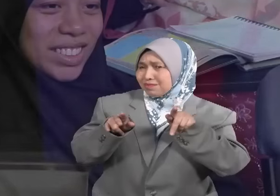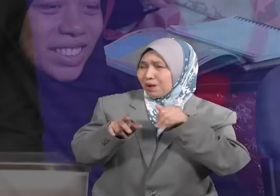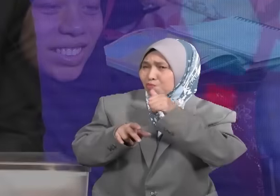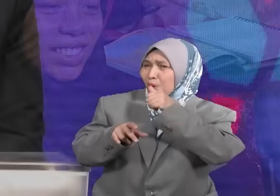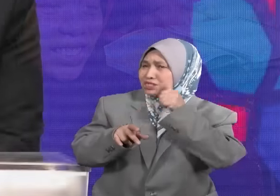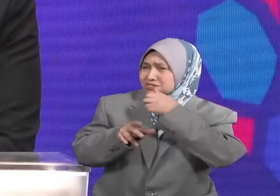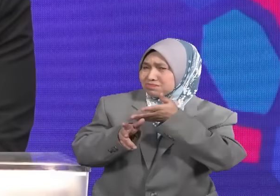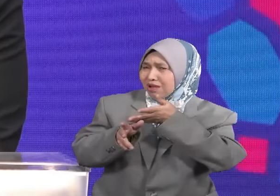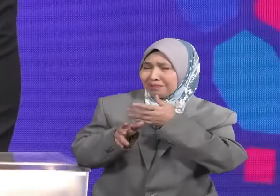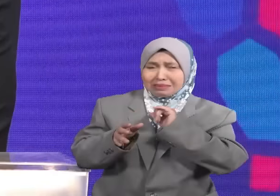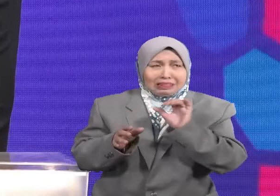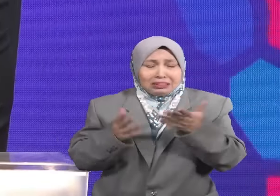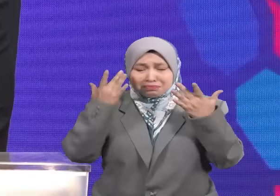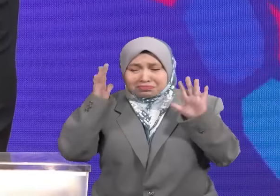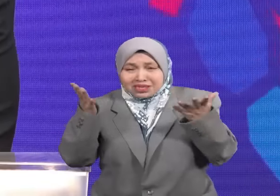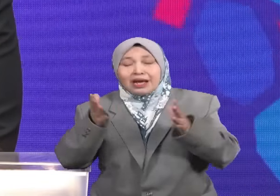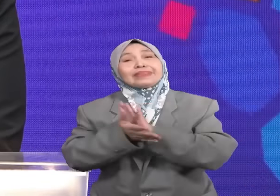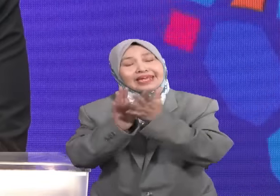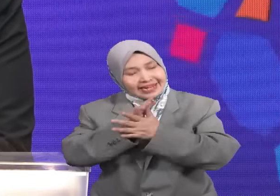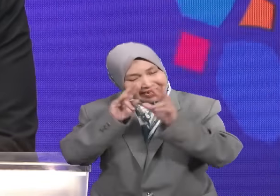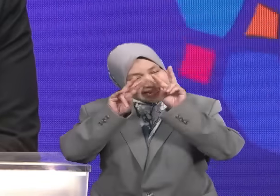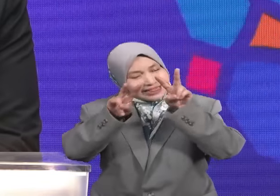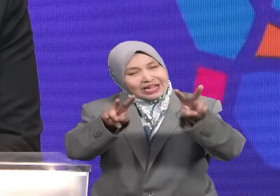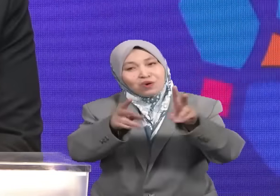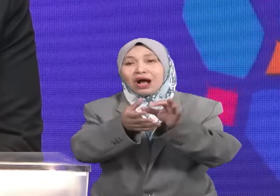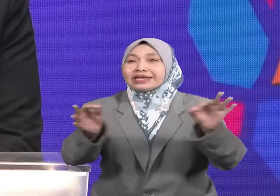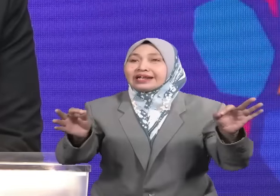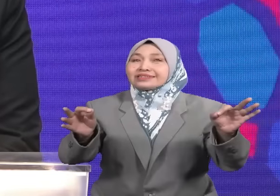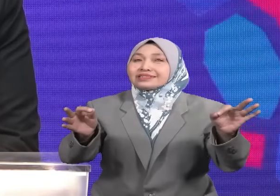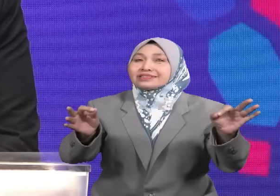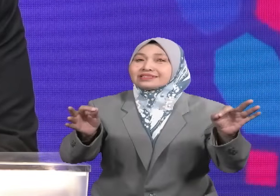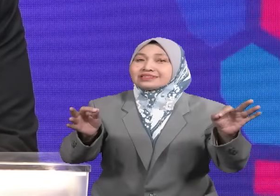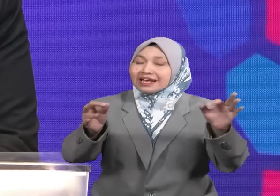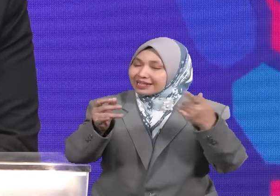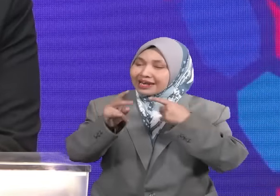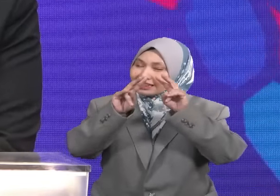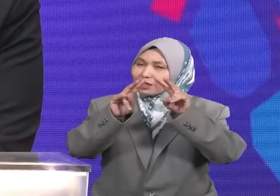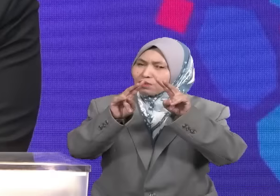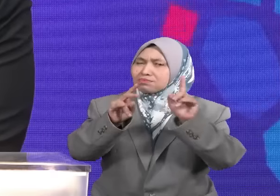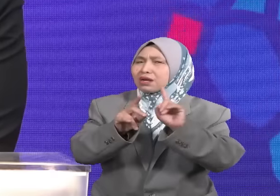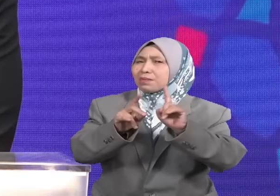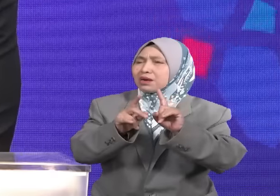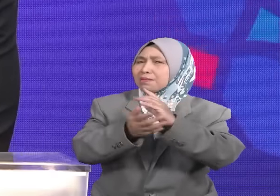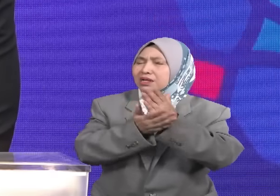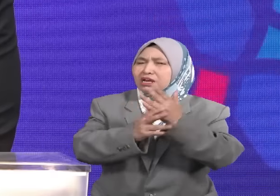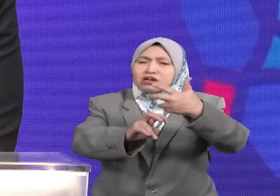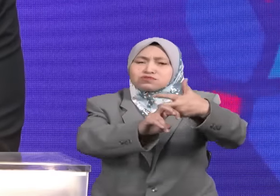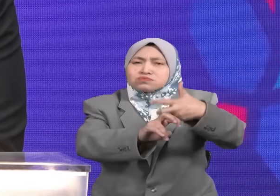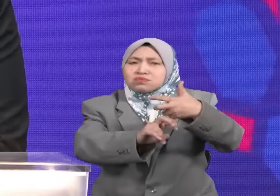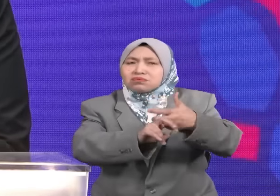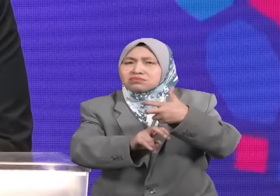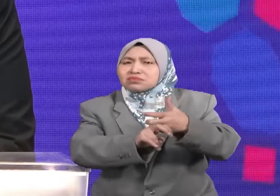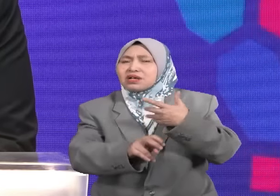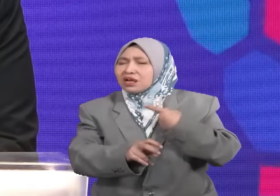MasyaAllah. Alhamdulillah. Baik, kita nak lihat ayat untuk kita nak lihat selekoh-selekoh tajam. Kat mana tempat-tempat yang boleh